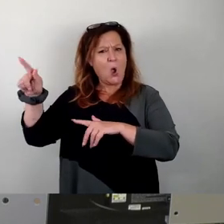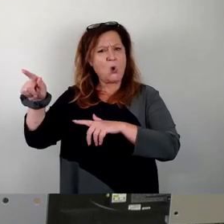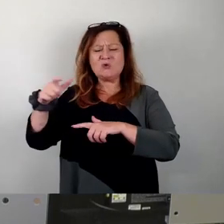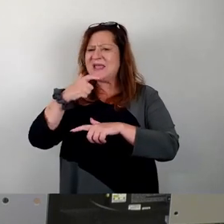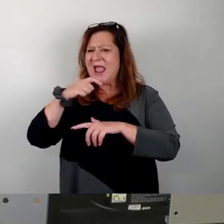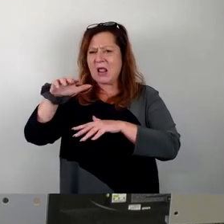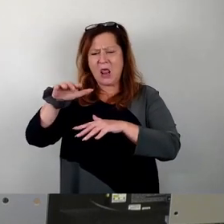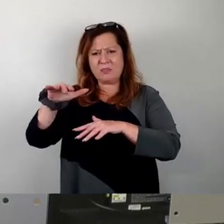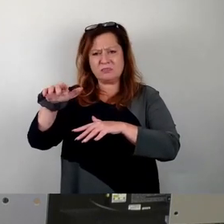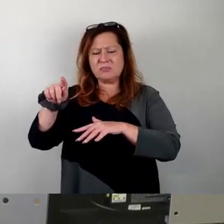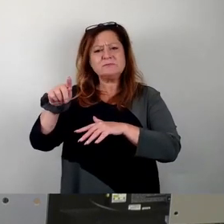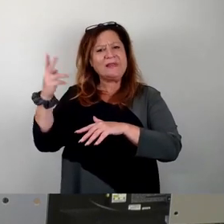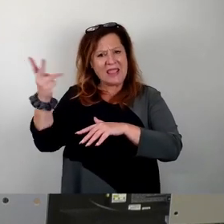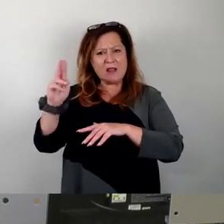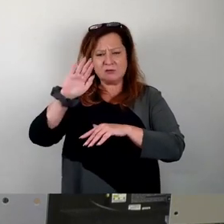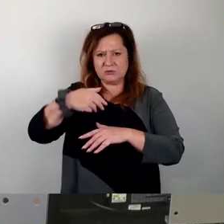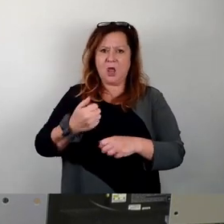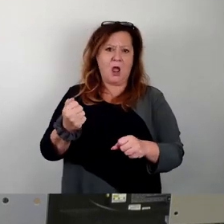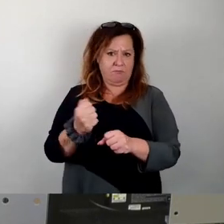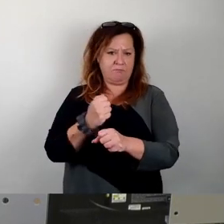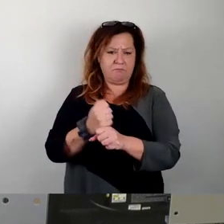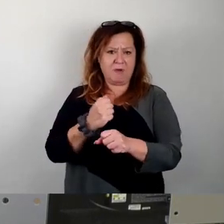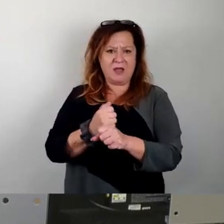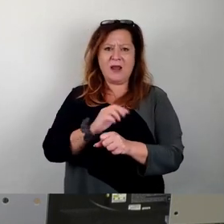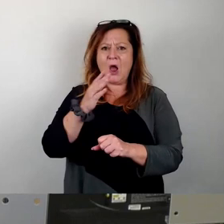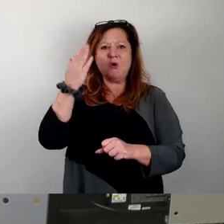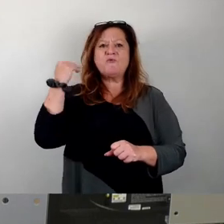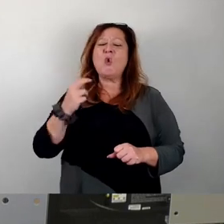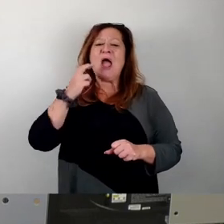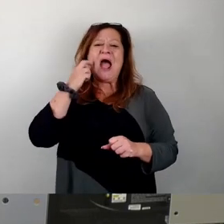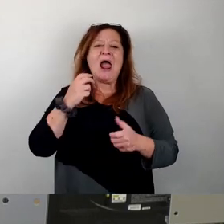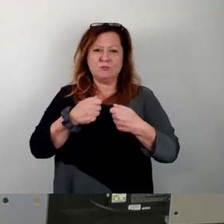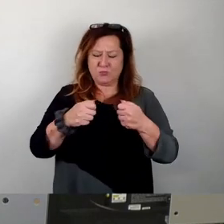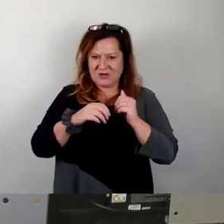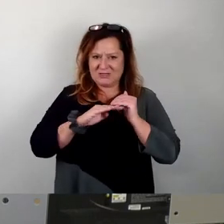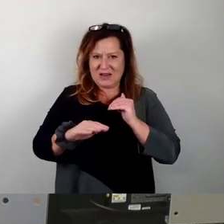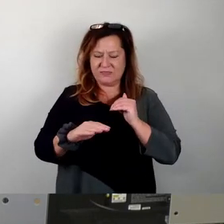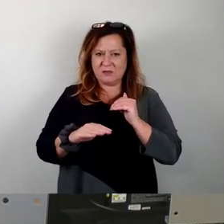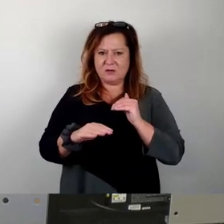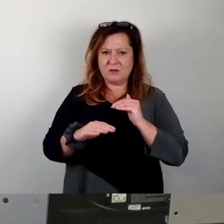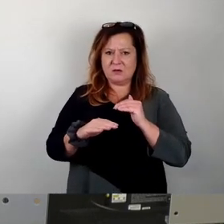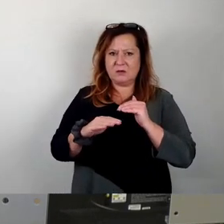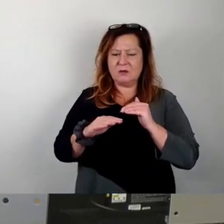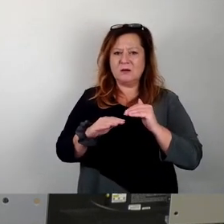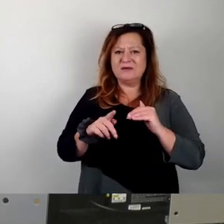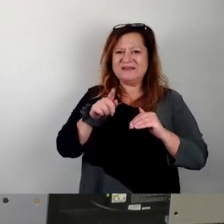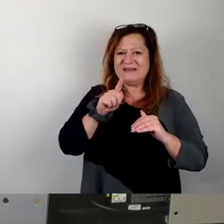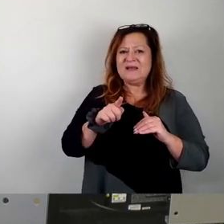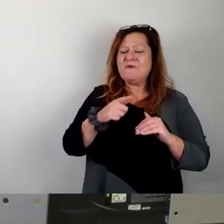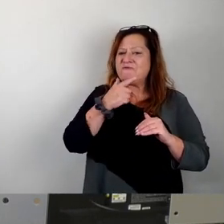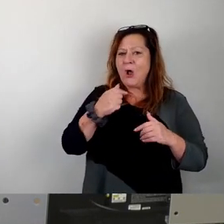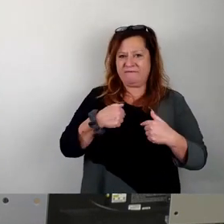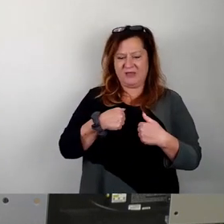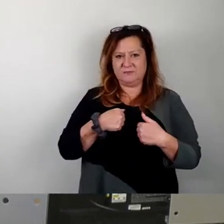überwunden haben, auch in den ehemaligen Altbundesländern überwunden haben, ja, dies wollen wir. Wesensmerkmal